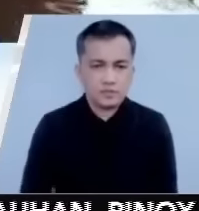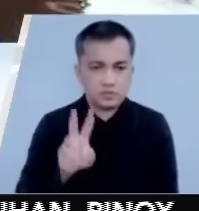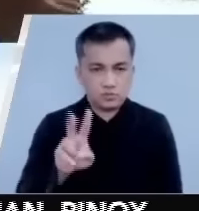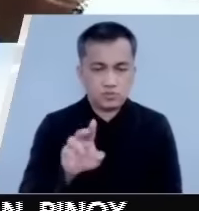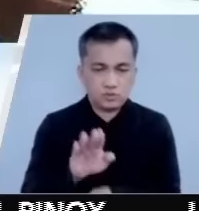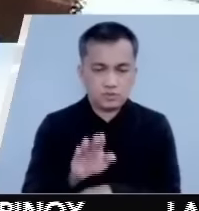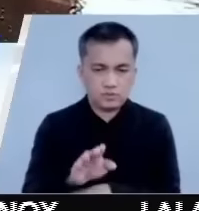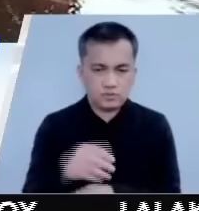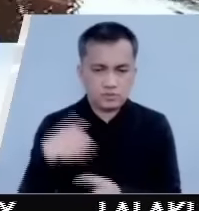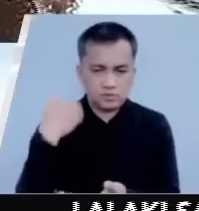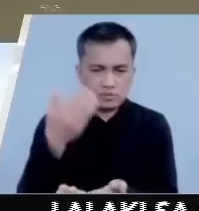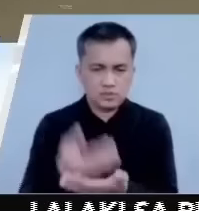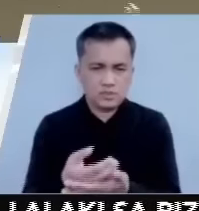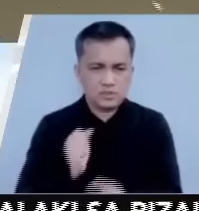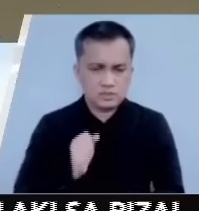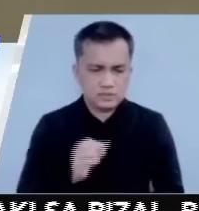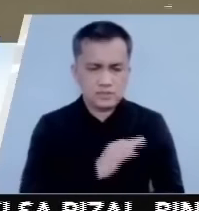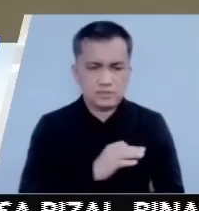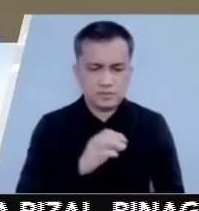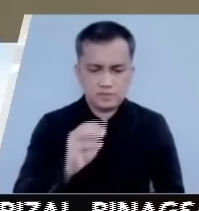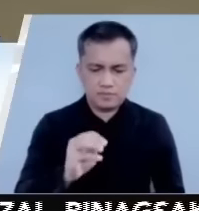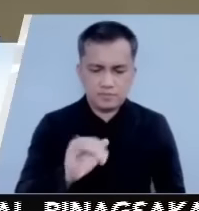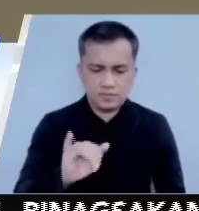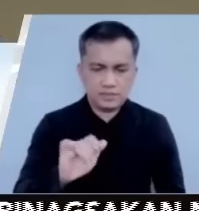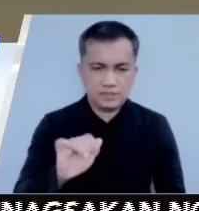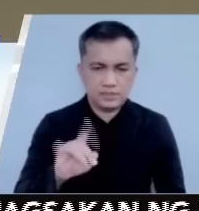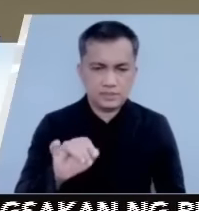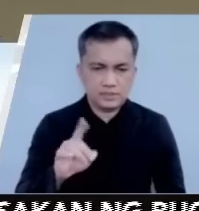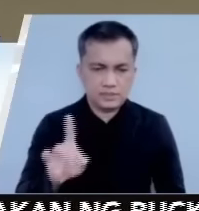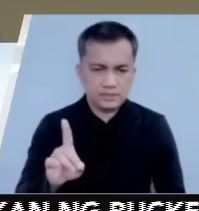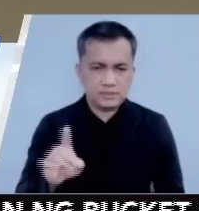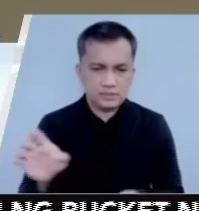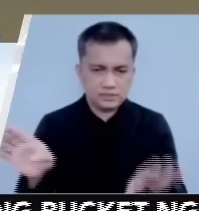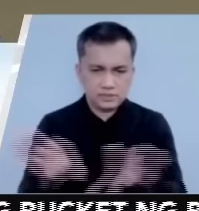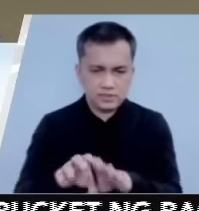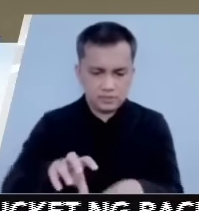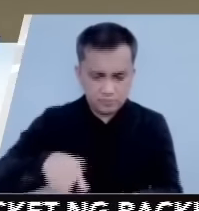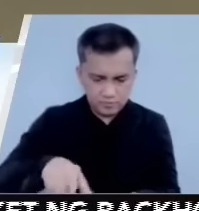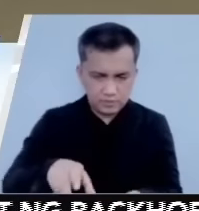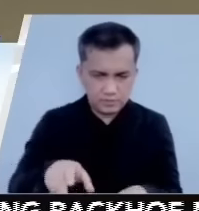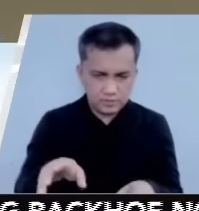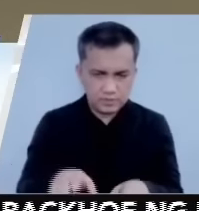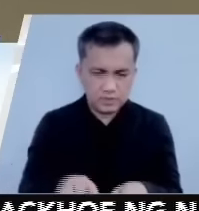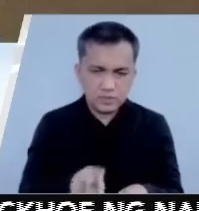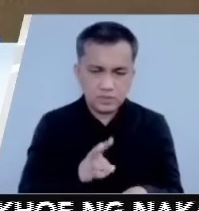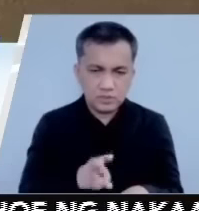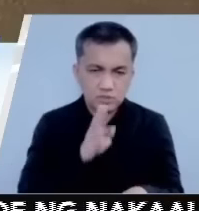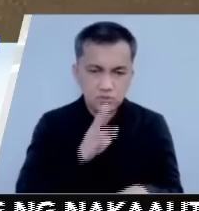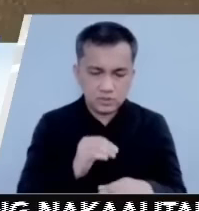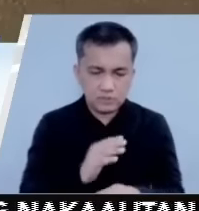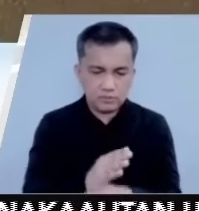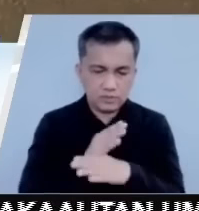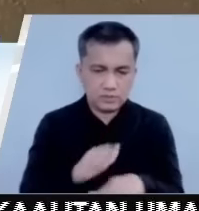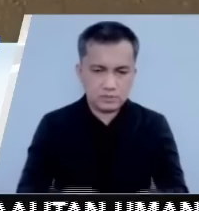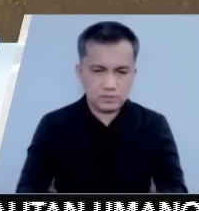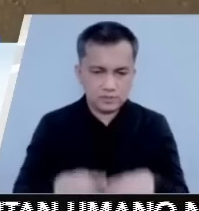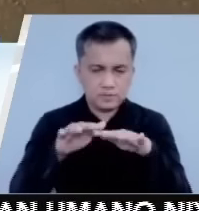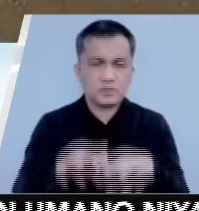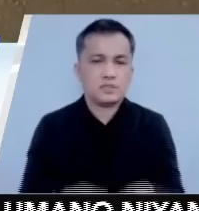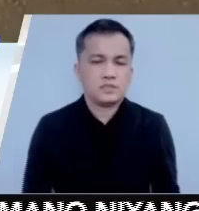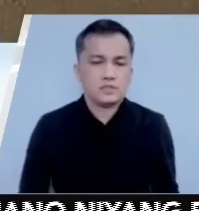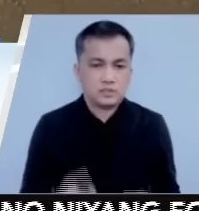dumating ang mga tauhan ng Maynilad. Isinara nila ang isang valve para matigil ang pagtaas ng tubig sa butas. Nagsagawa na rin sila